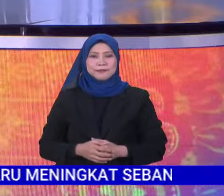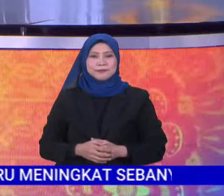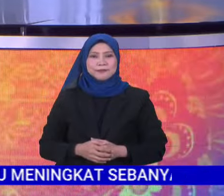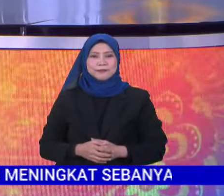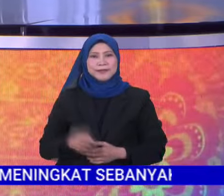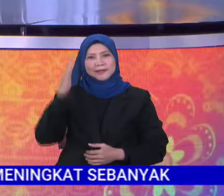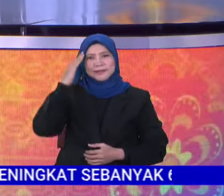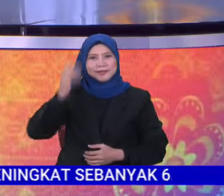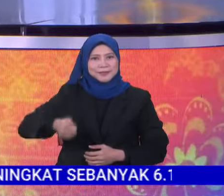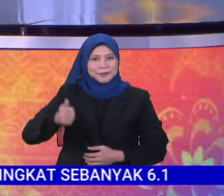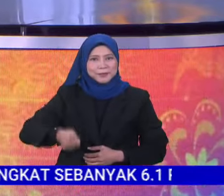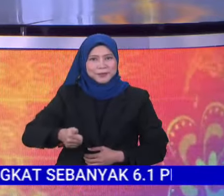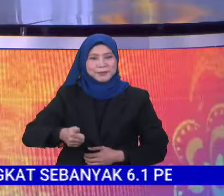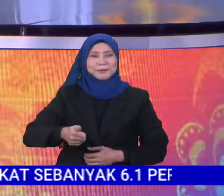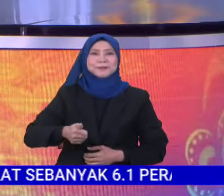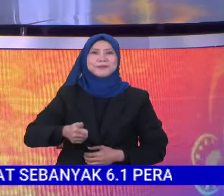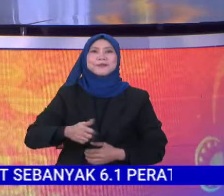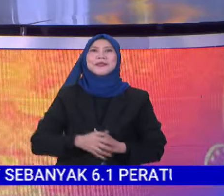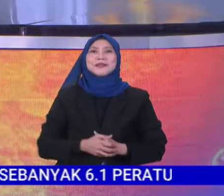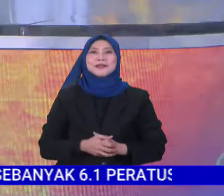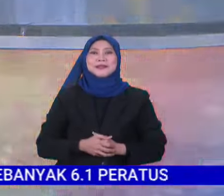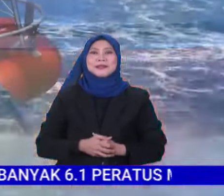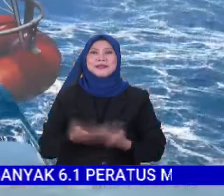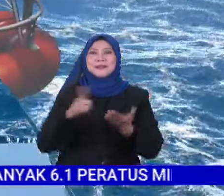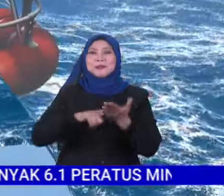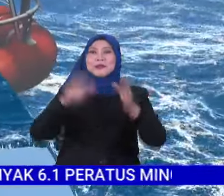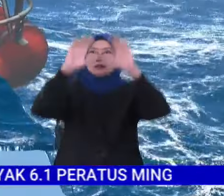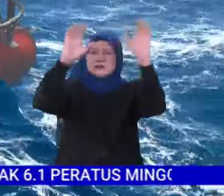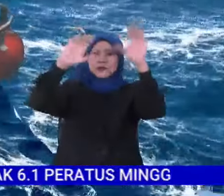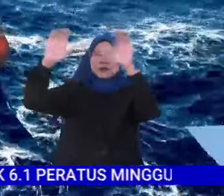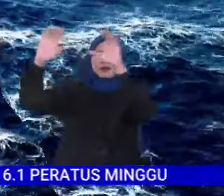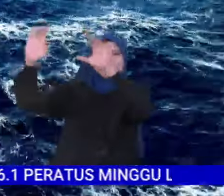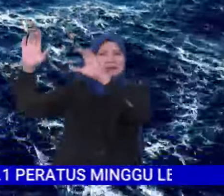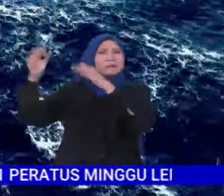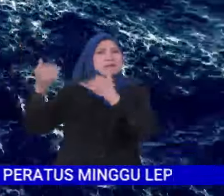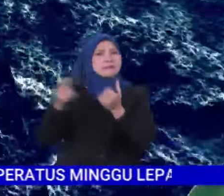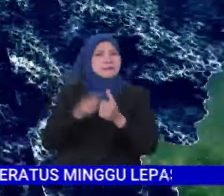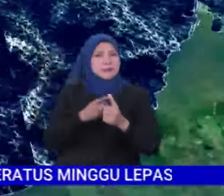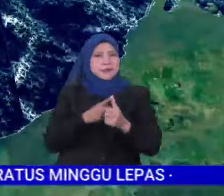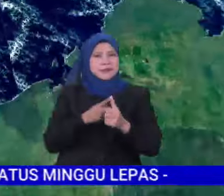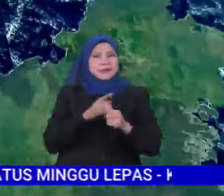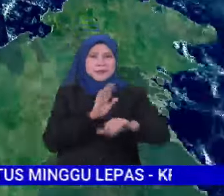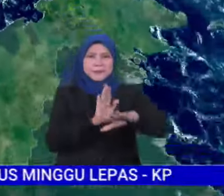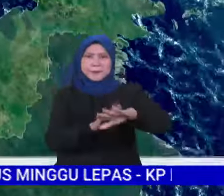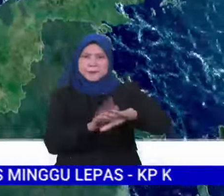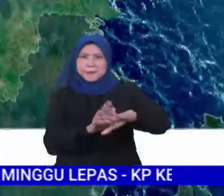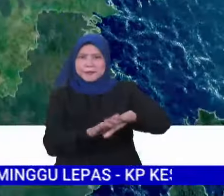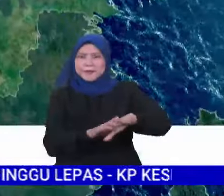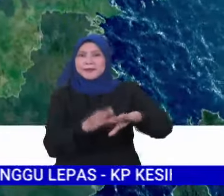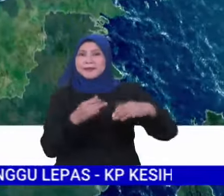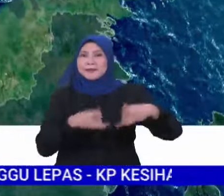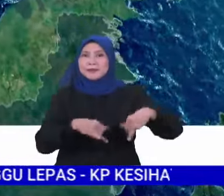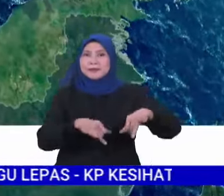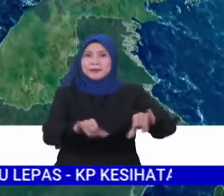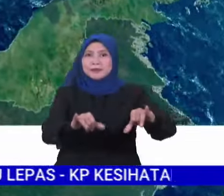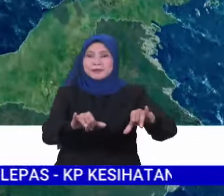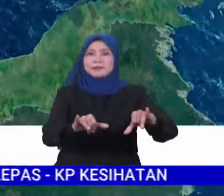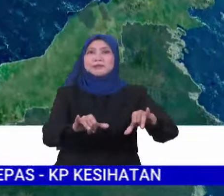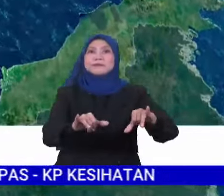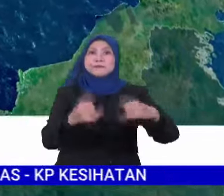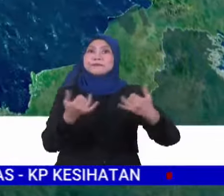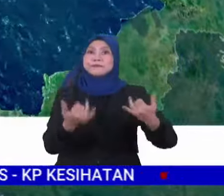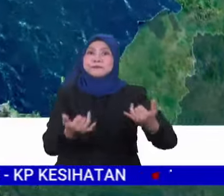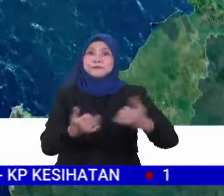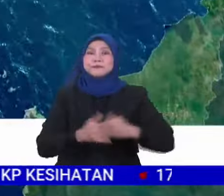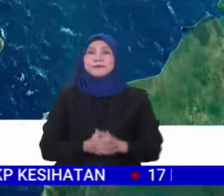Oh ya assalamualaikum dan salam sejahtera laporan cuaca pada peta ini kita lihat terlebih dahulu amarahnya masih lagi berkuasa pada